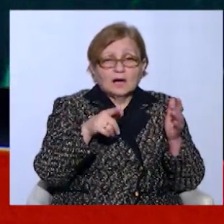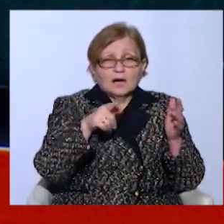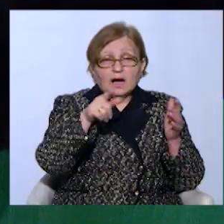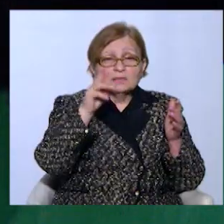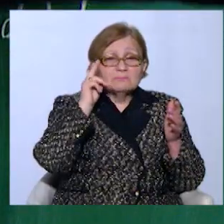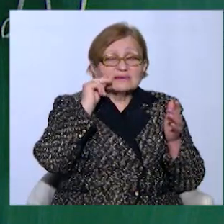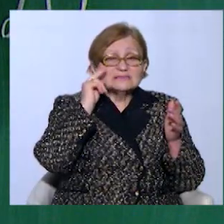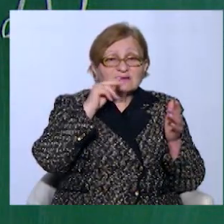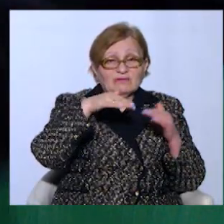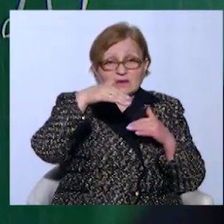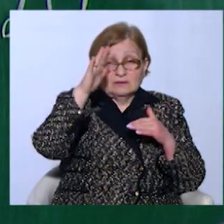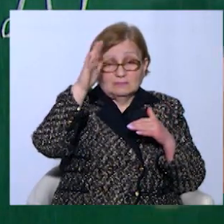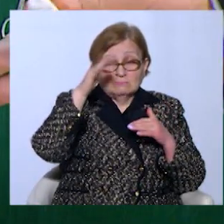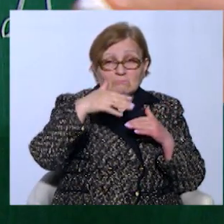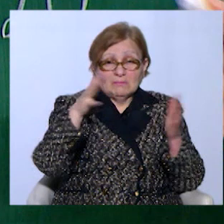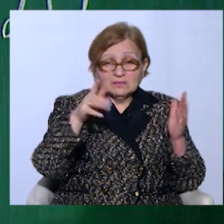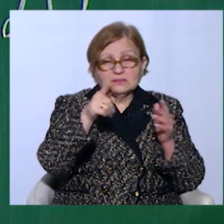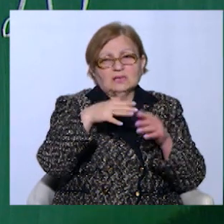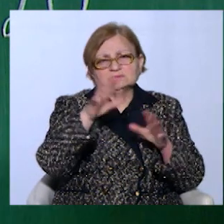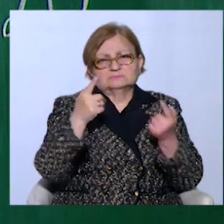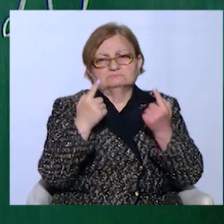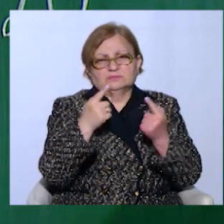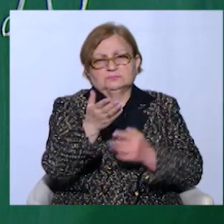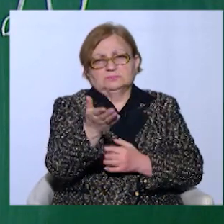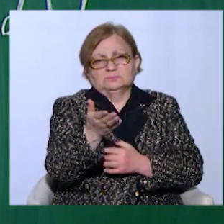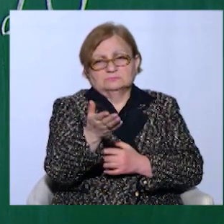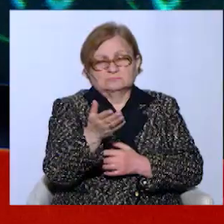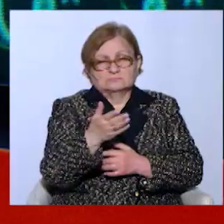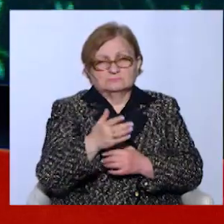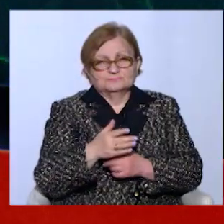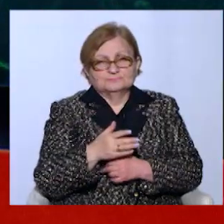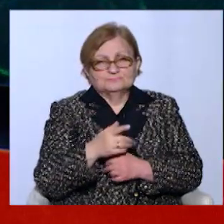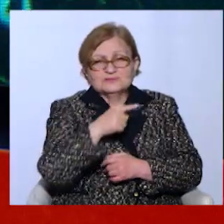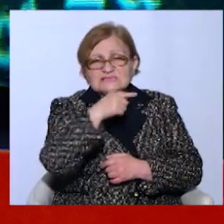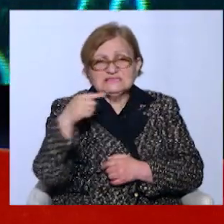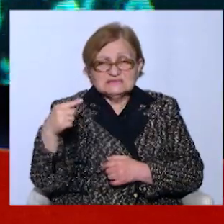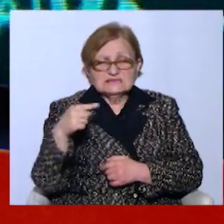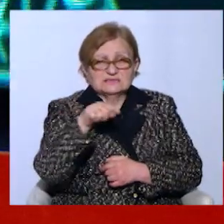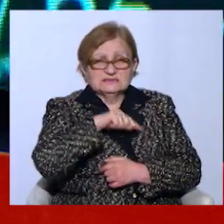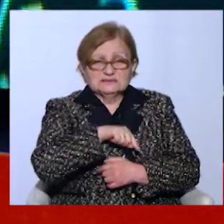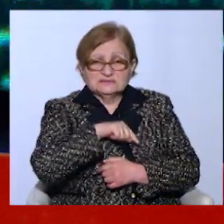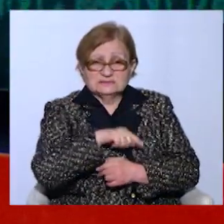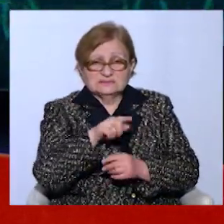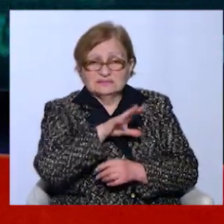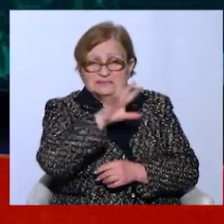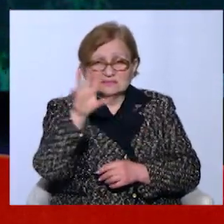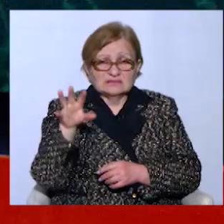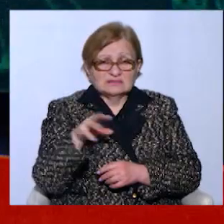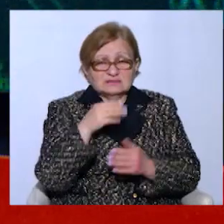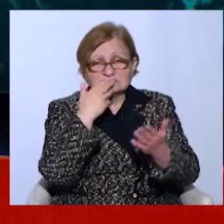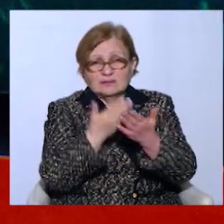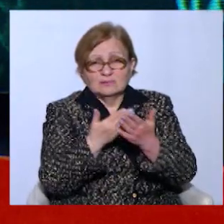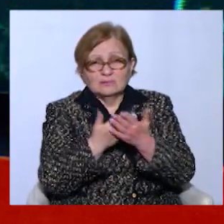გამოვიდა ეს. რიცხვი კიდევ ერთხელ ვამბობ, წილადის ძირითადი თვისების საფუძველზე ყველა წარმოვადგენთ